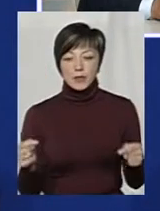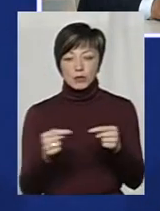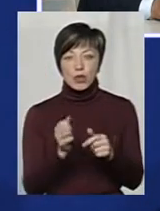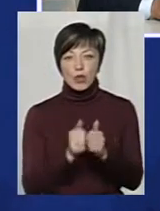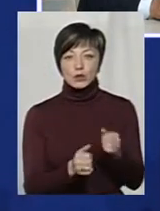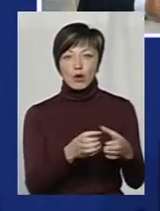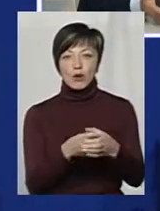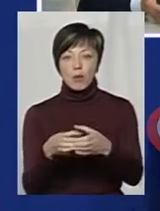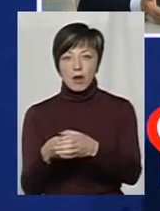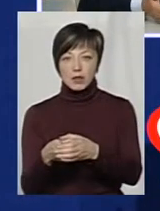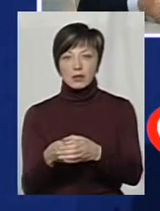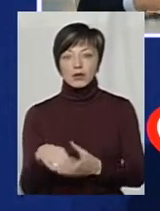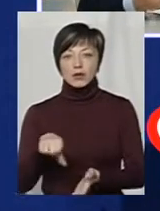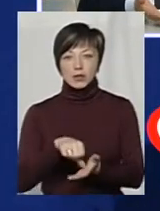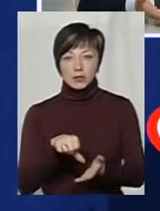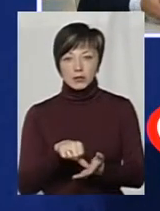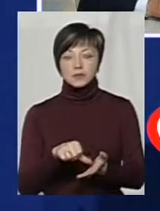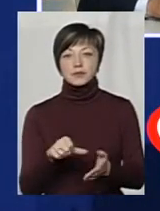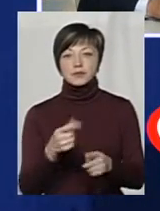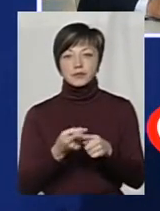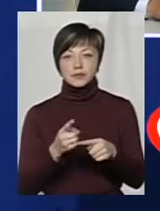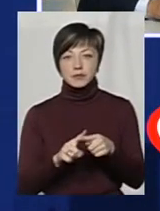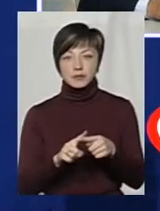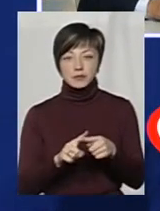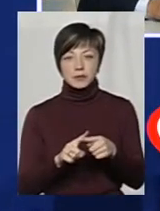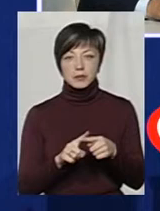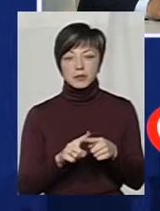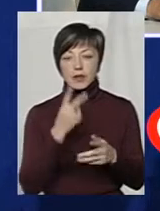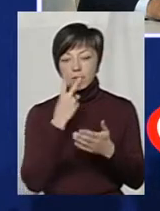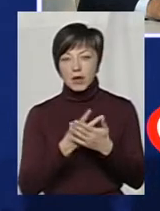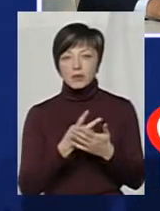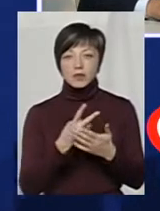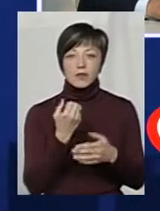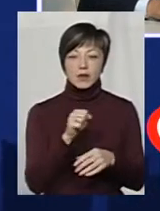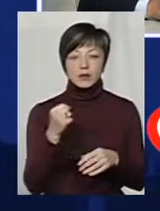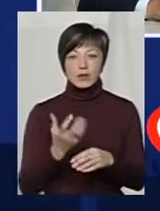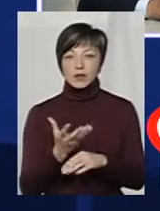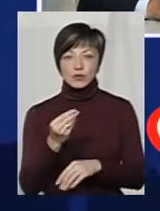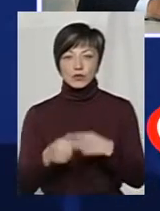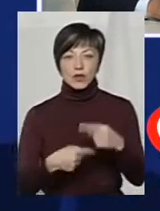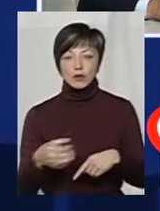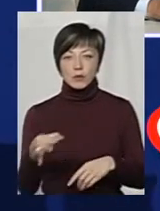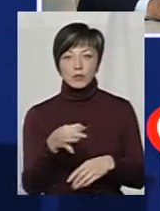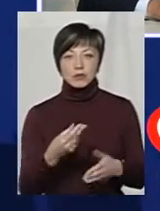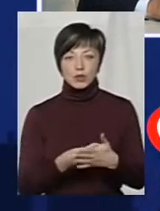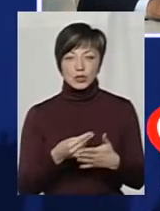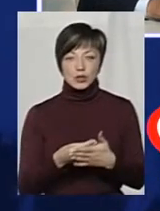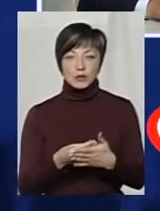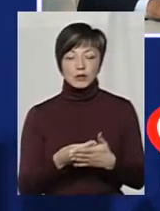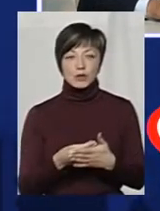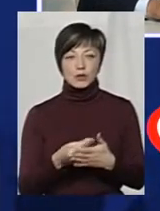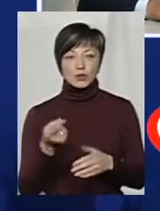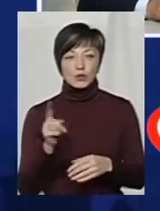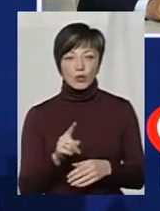кожна громада бере участь, бере, бачить виграш, не виграш. Вони не фінансуються через обласний бюджет.